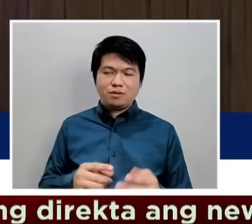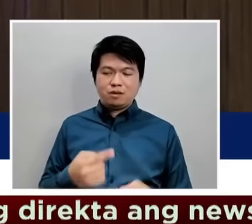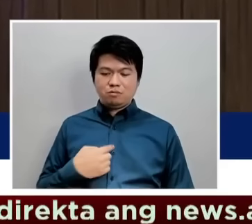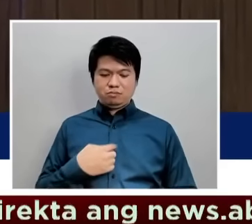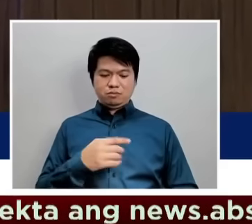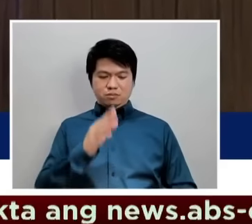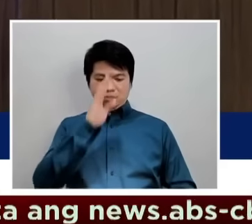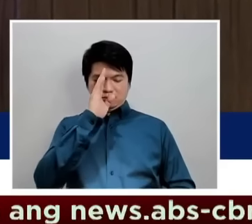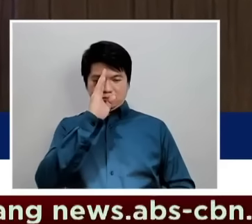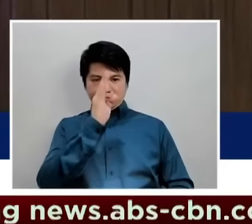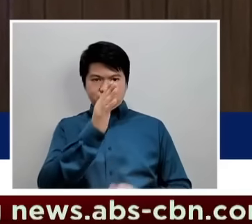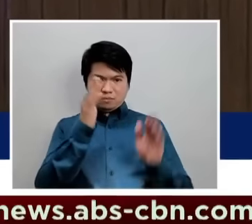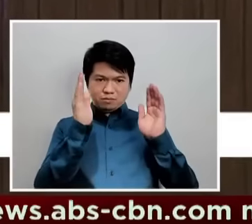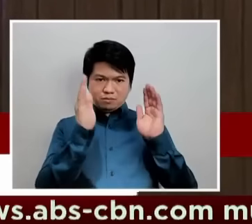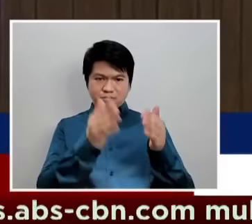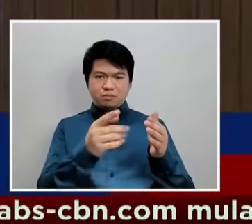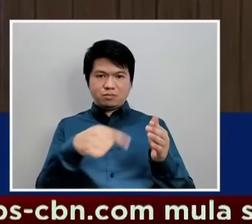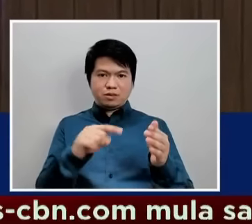like